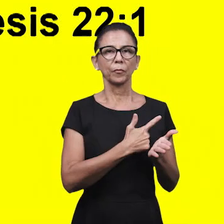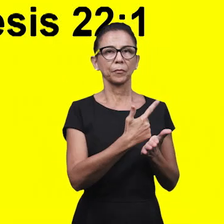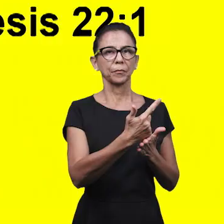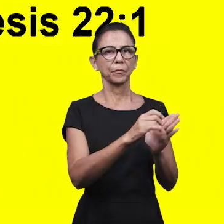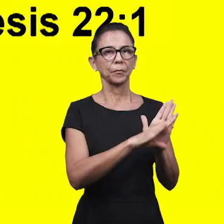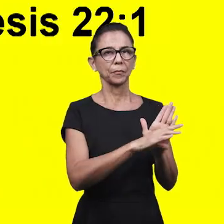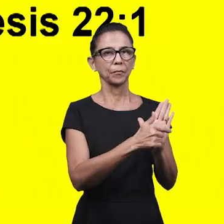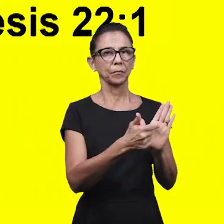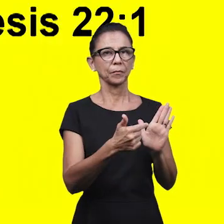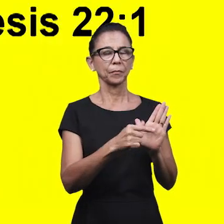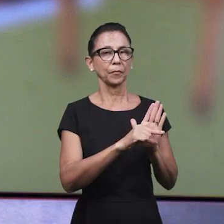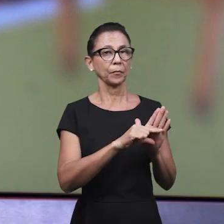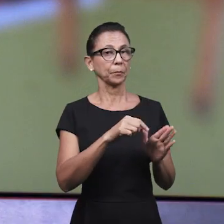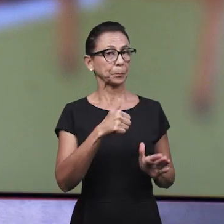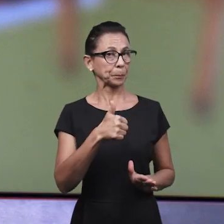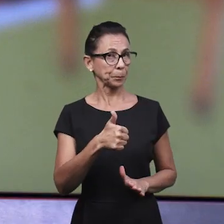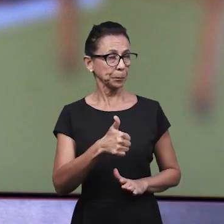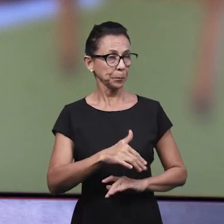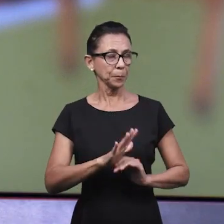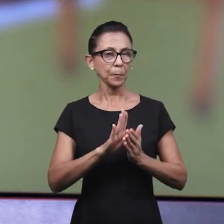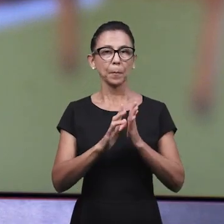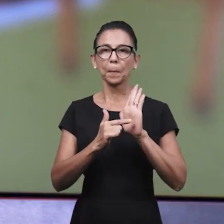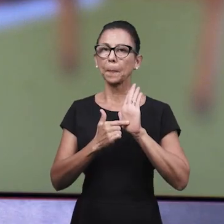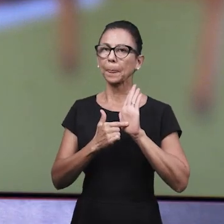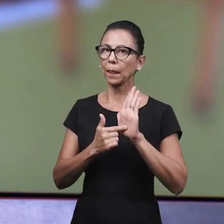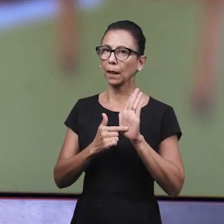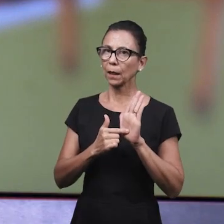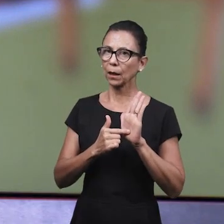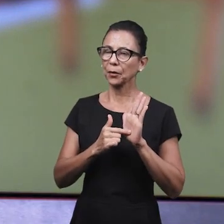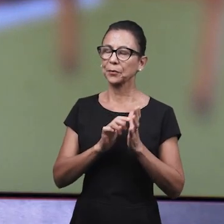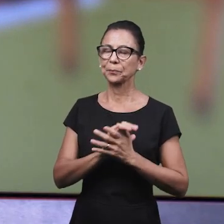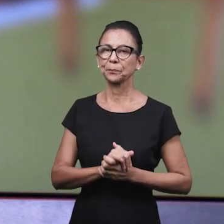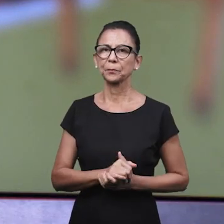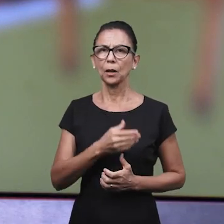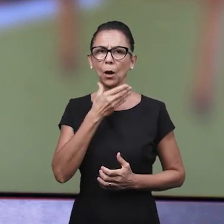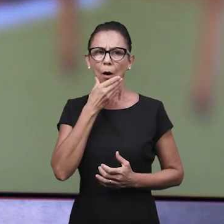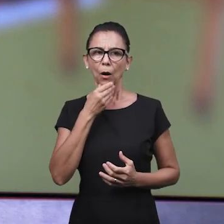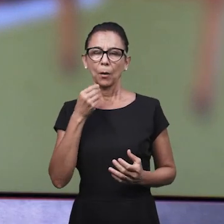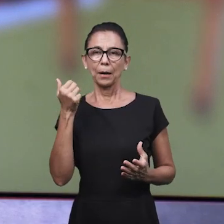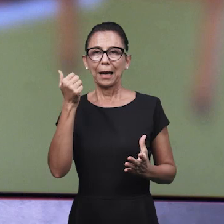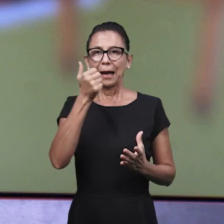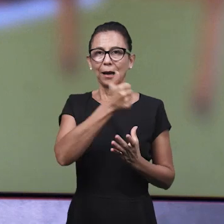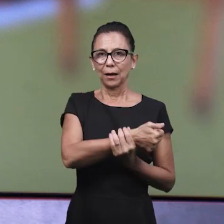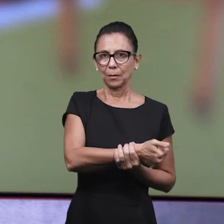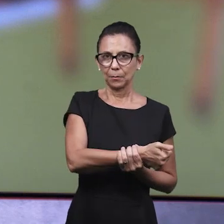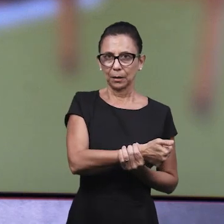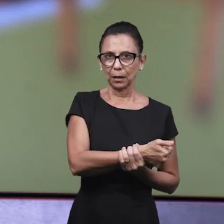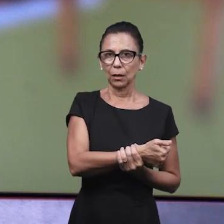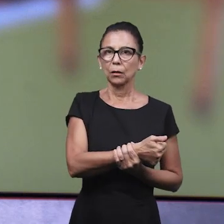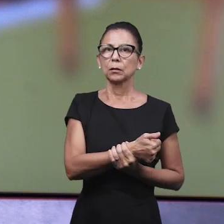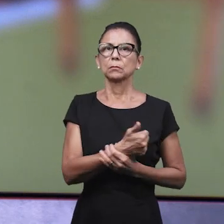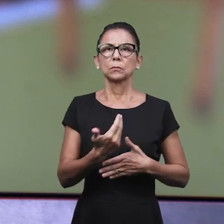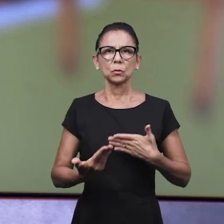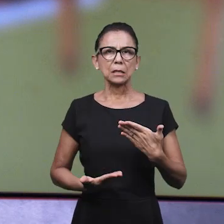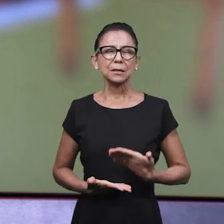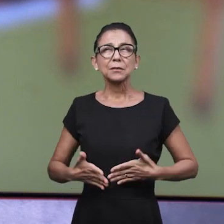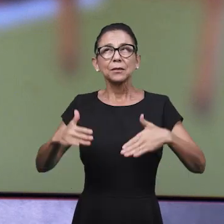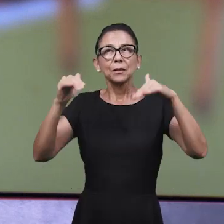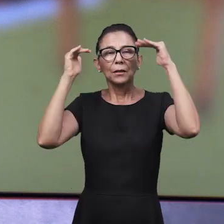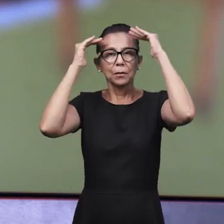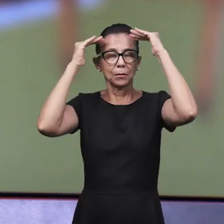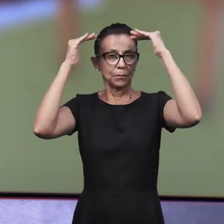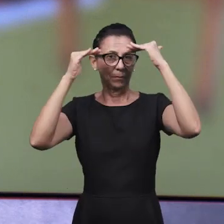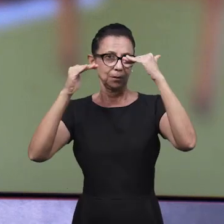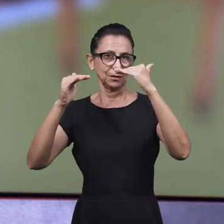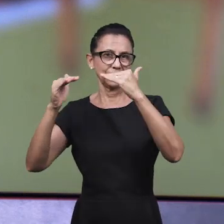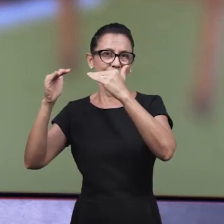Genèse chapitre 22, verset 1. La parole de Dieu nous dit qu'Abraham était un serviteur